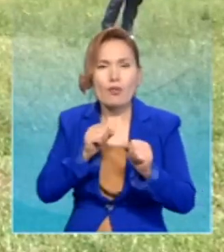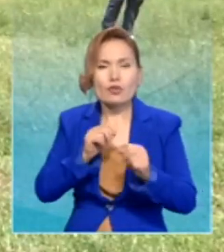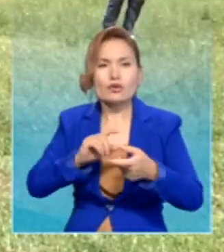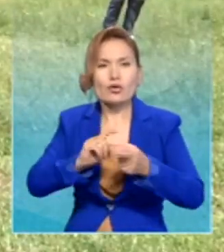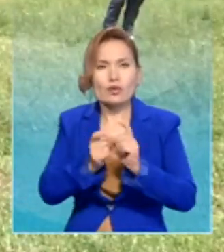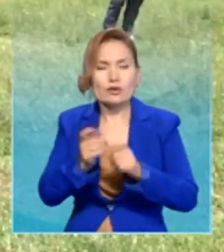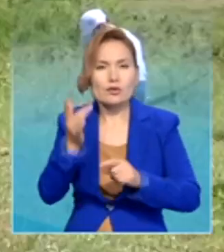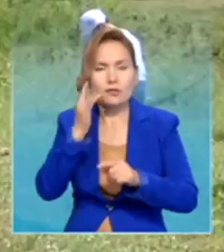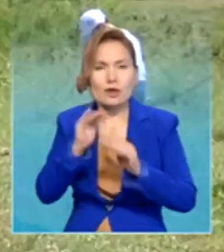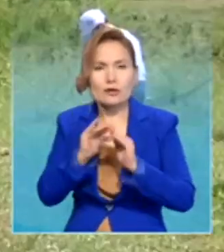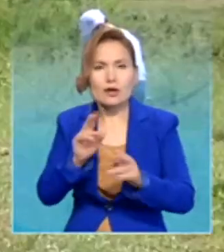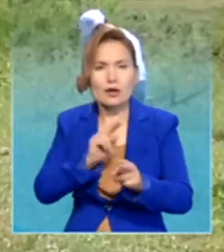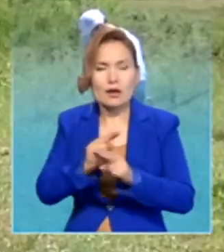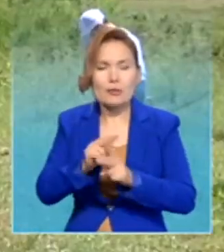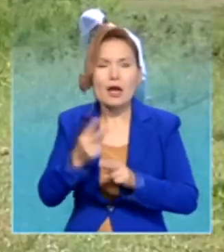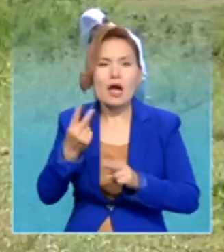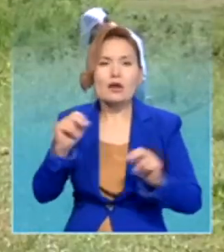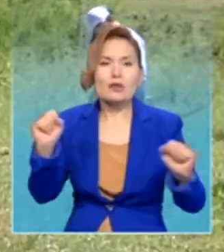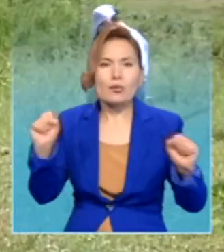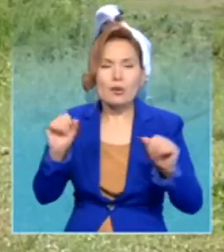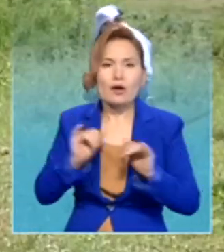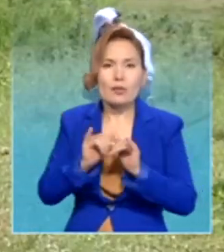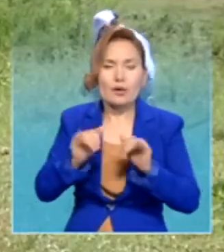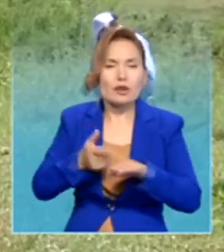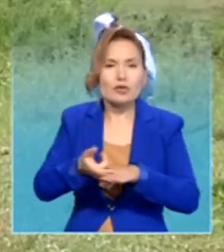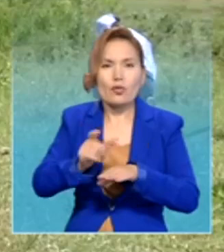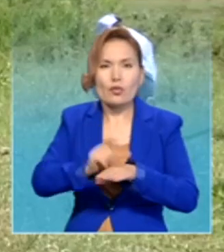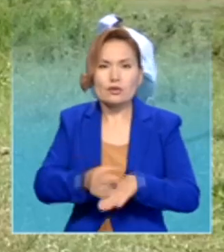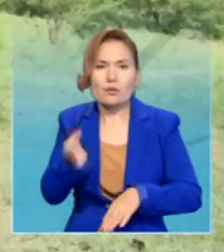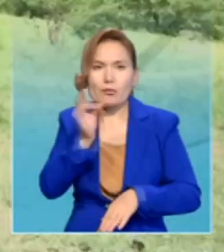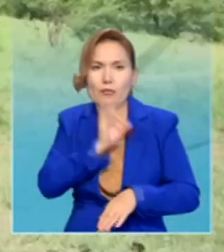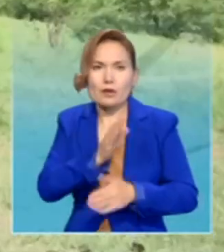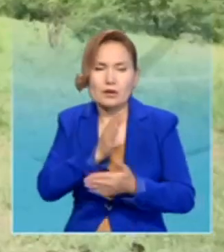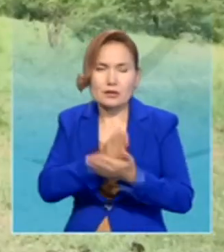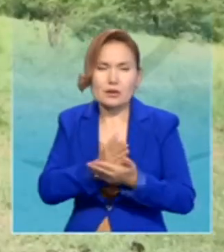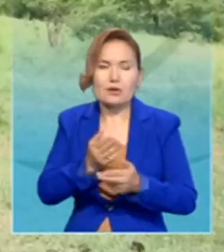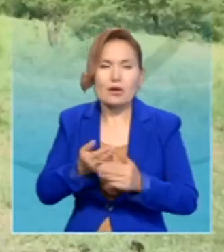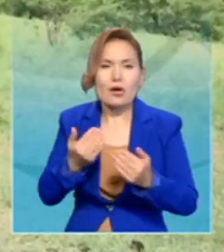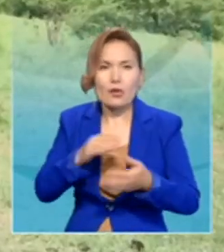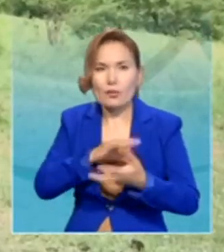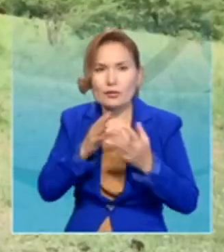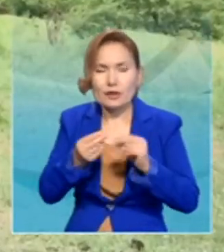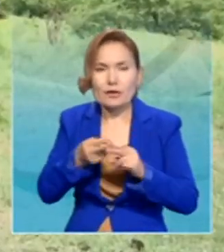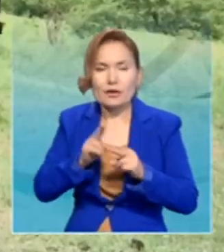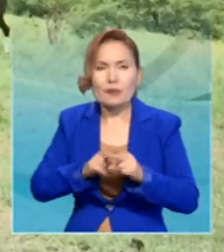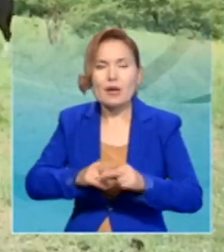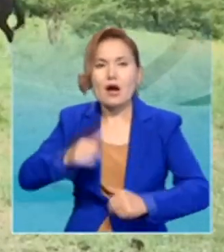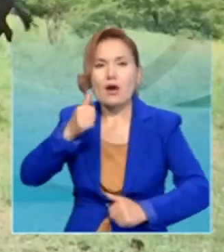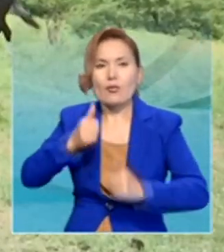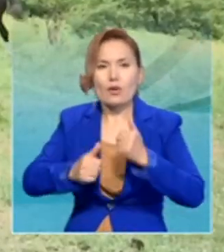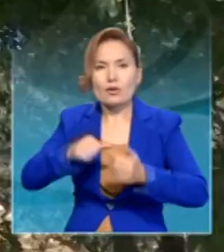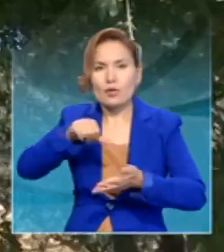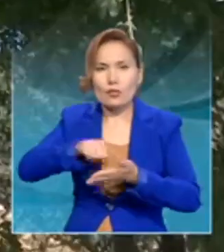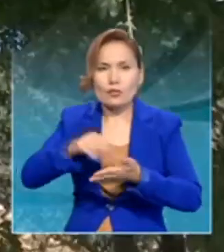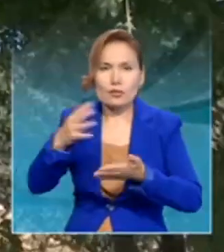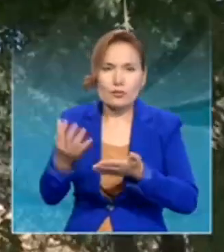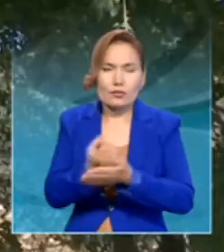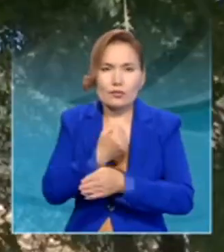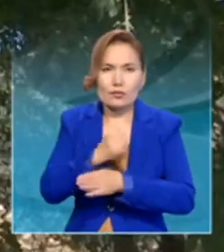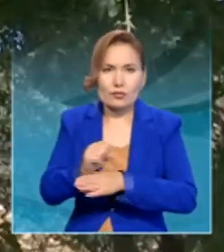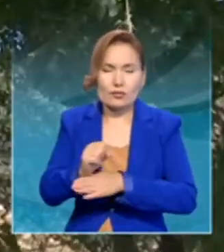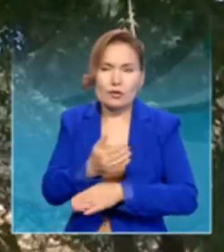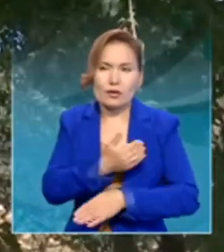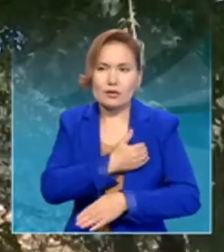қатысқан. Осы екі спорт түрінің аударыспаққа көп көмек тиді дейді. Енді ол ел чемпионы болуды армандайды.